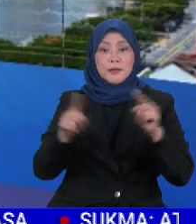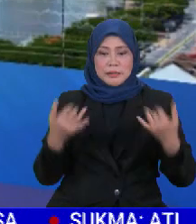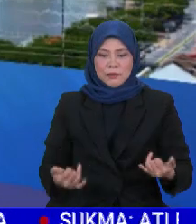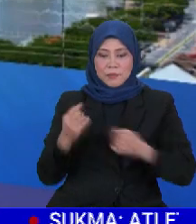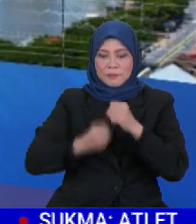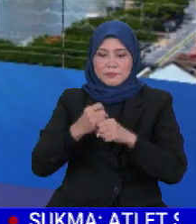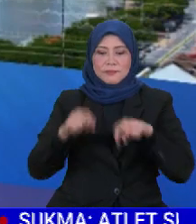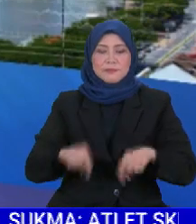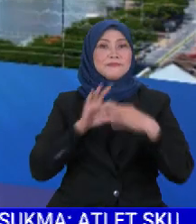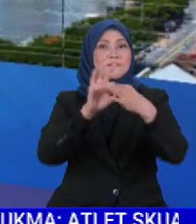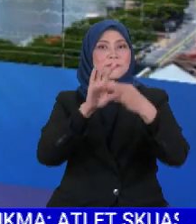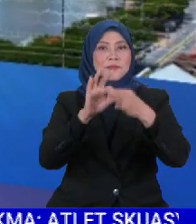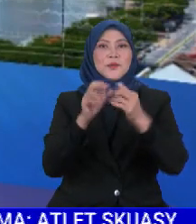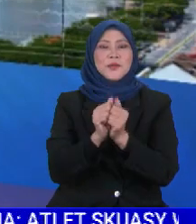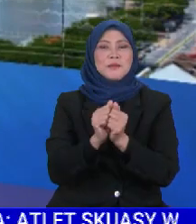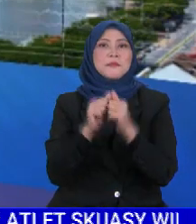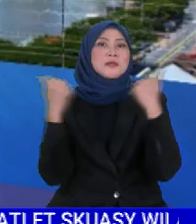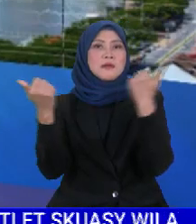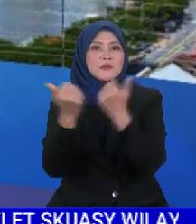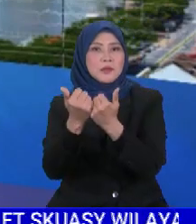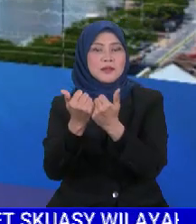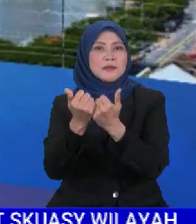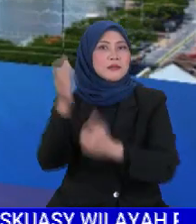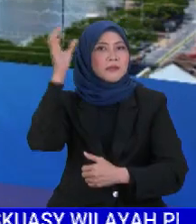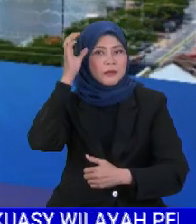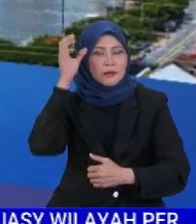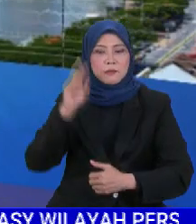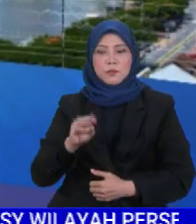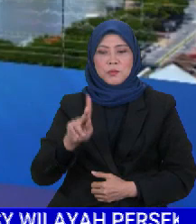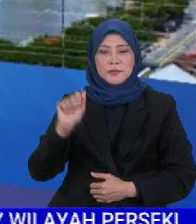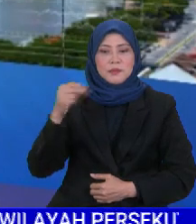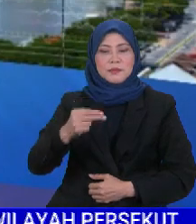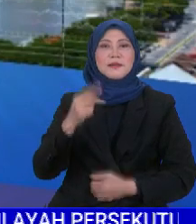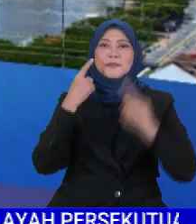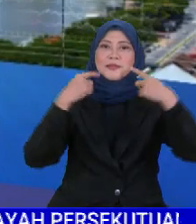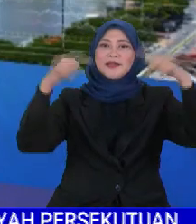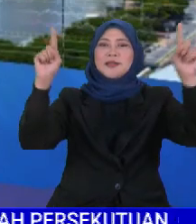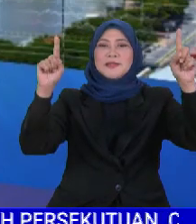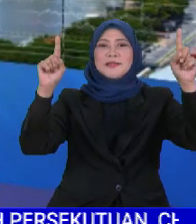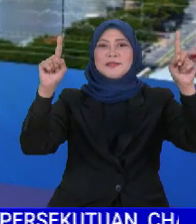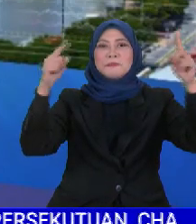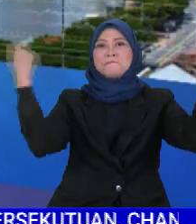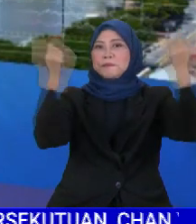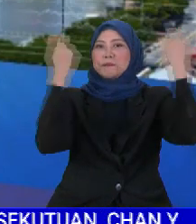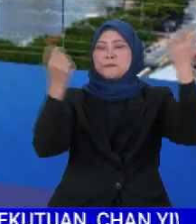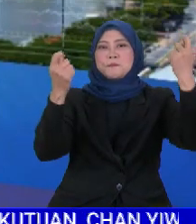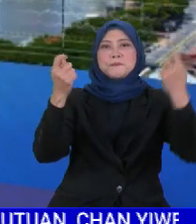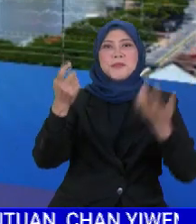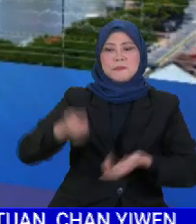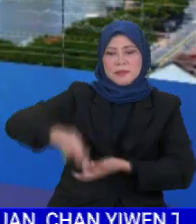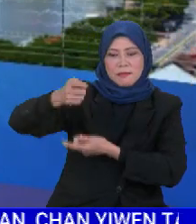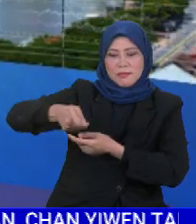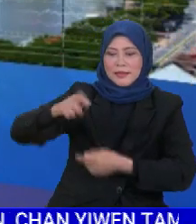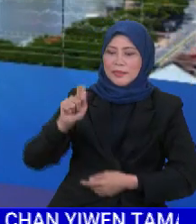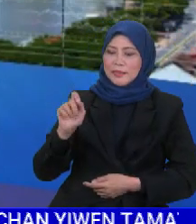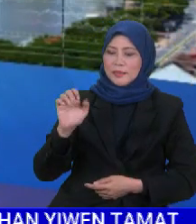antara Pejabat Residen Mukah dan Persatuan Masyarakat Cina Mukah berjaya mengadakan Pesta Tanglong yang tanpa disangka berjaya